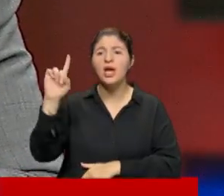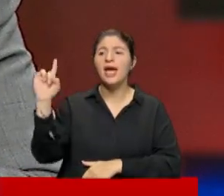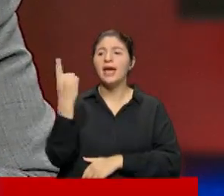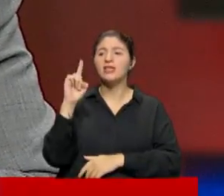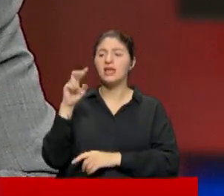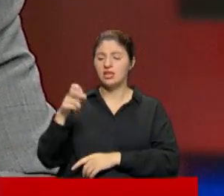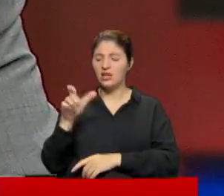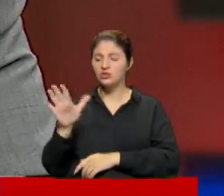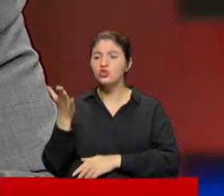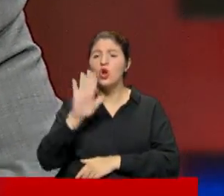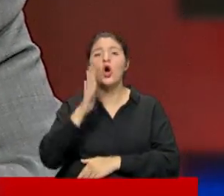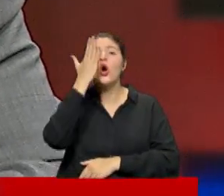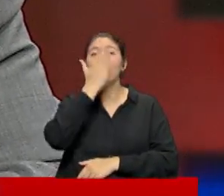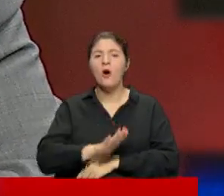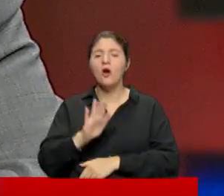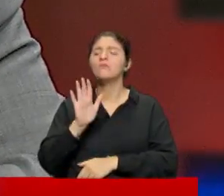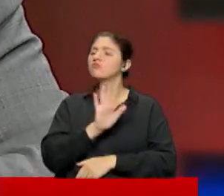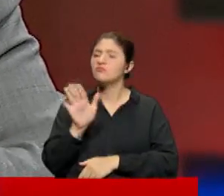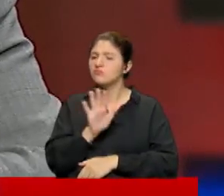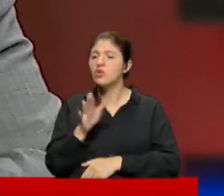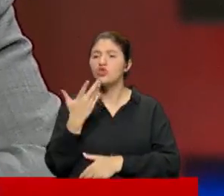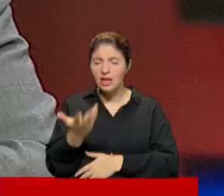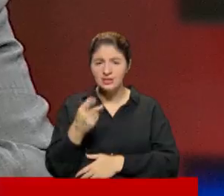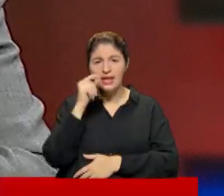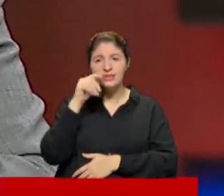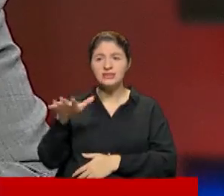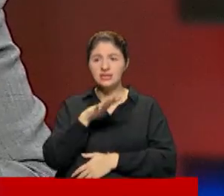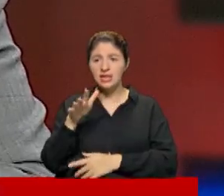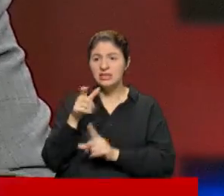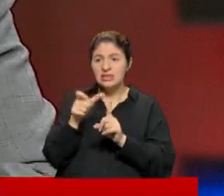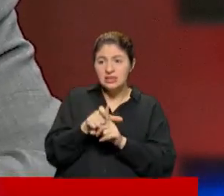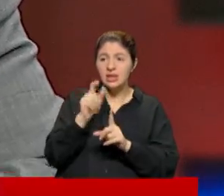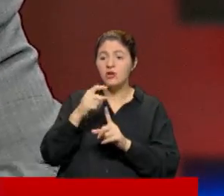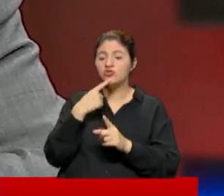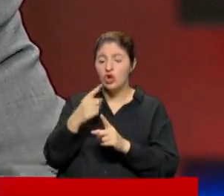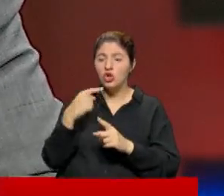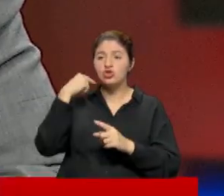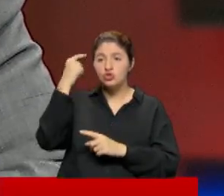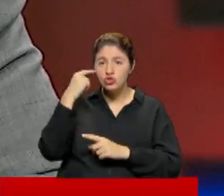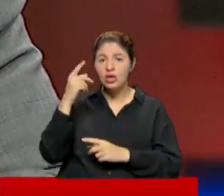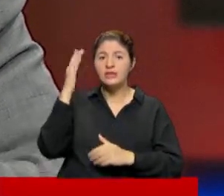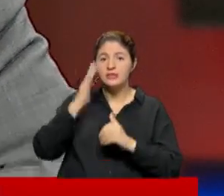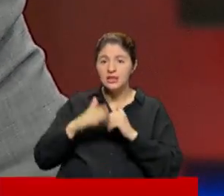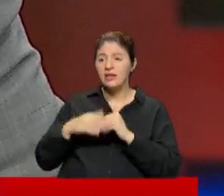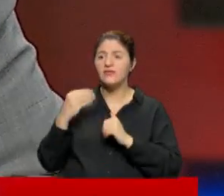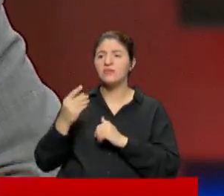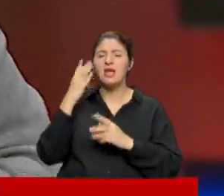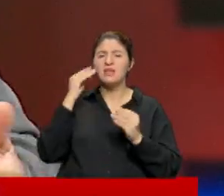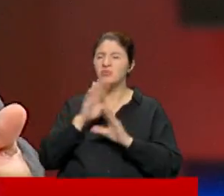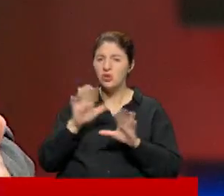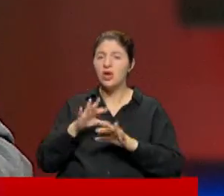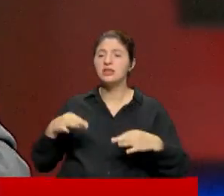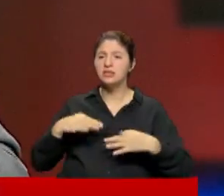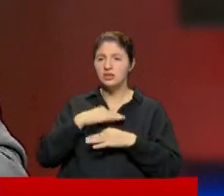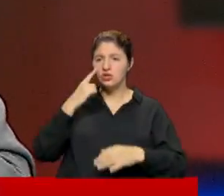iktidar 8 ay sonra yok Dolayısıyla insanları tecrit ederek söylediklerini düşüncelerini yasaklamanın bir anlamı yok